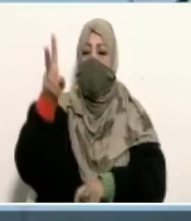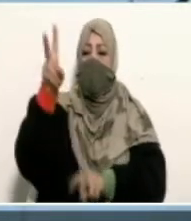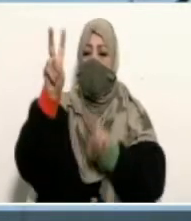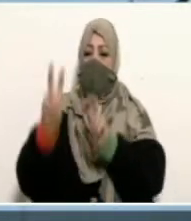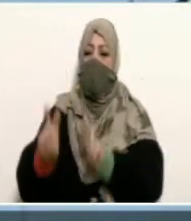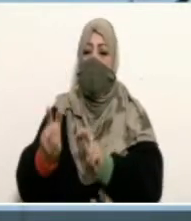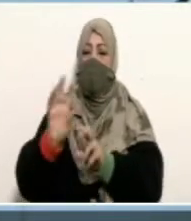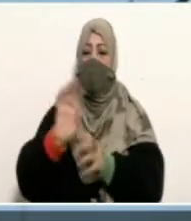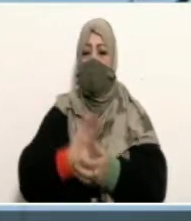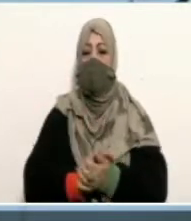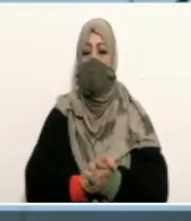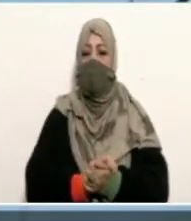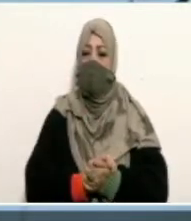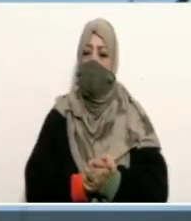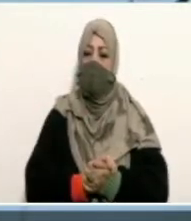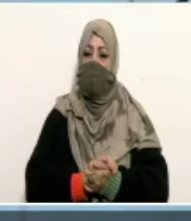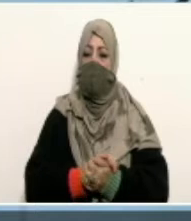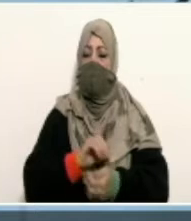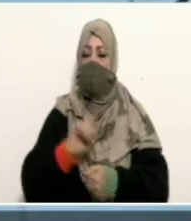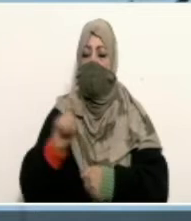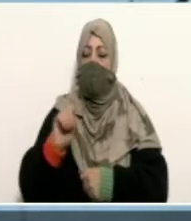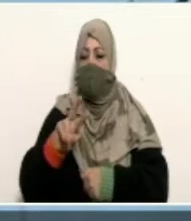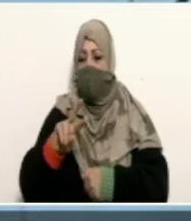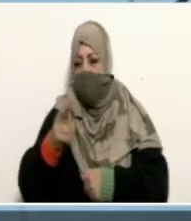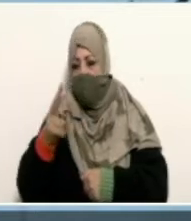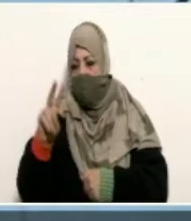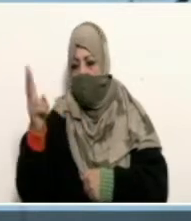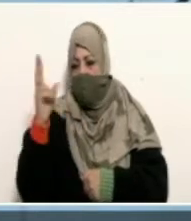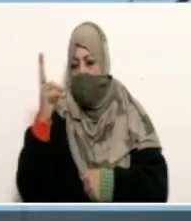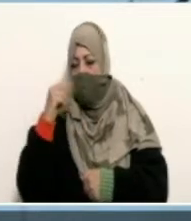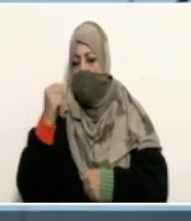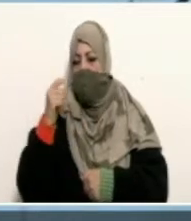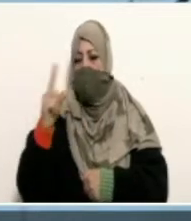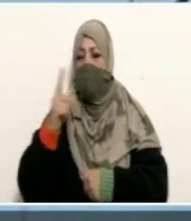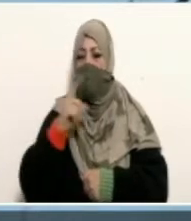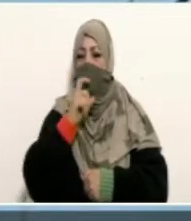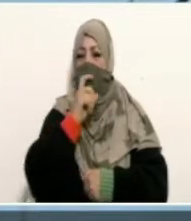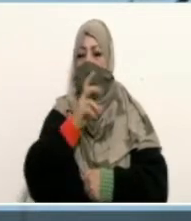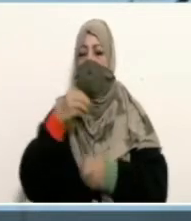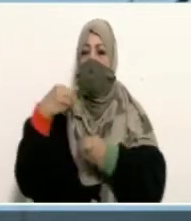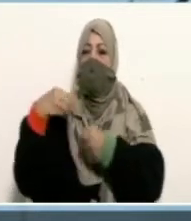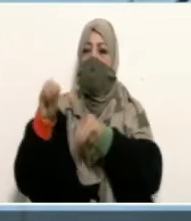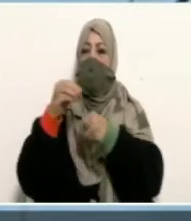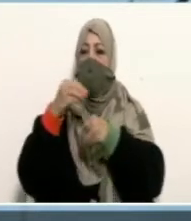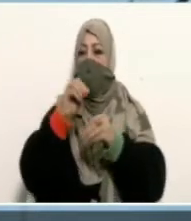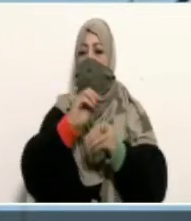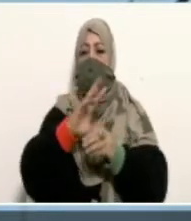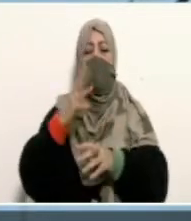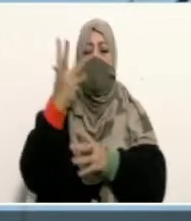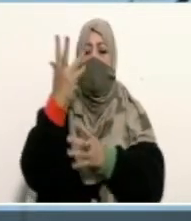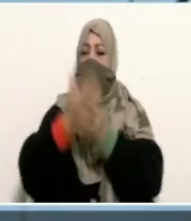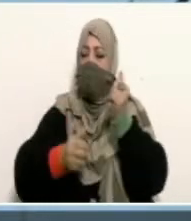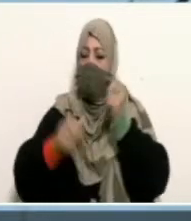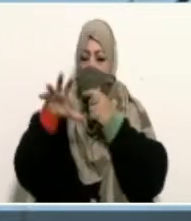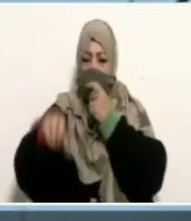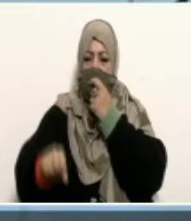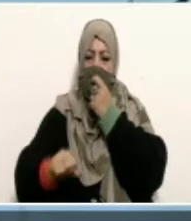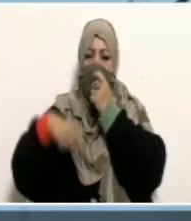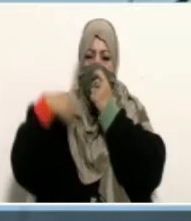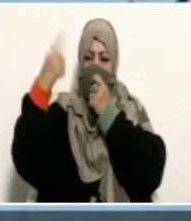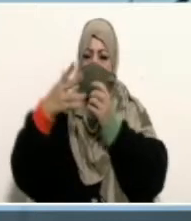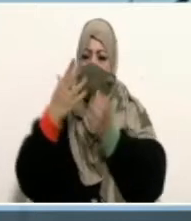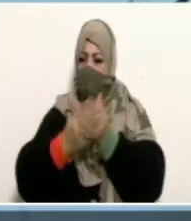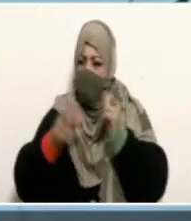فيه التصرف الكامل، لا يباع يعني مثلا يخرج عن يخرج به عن